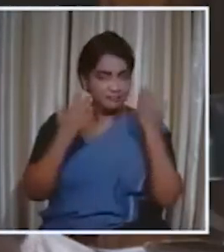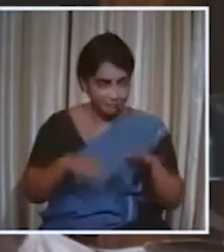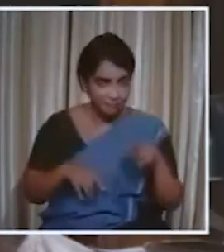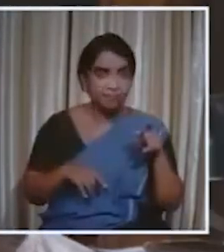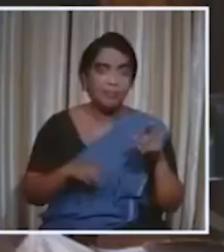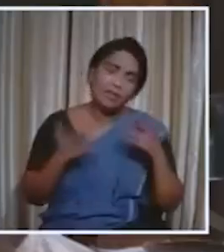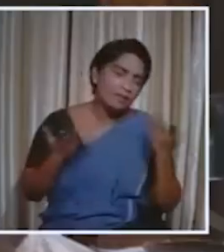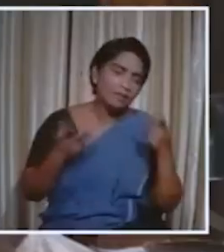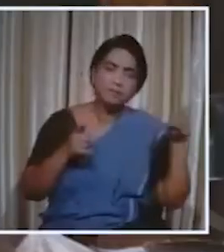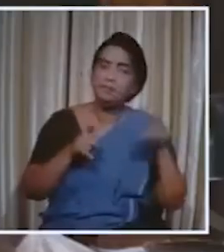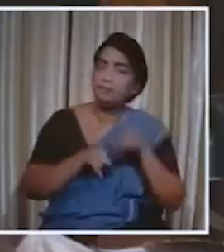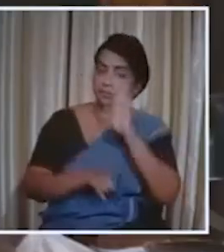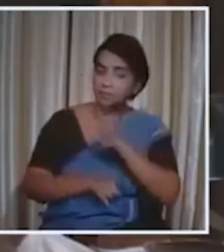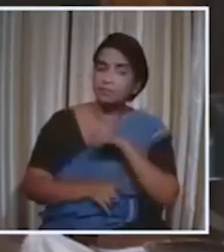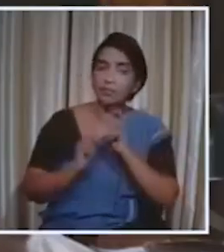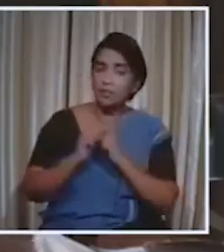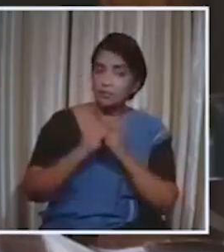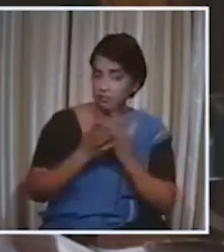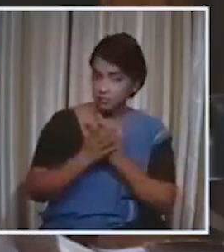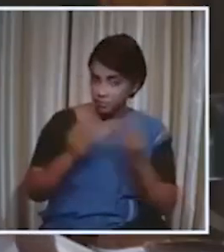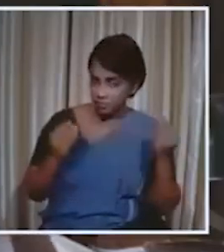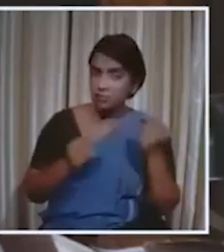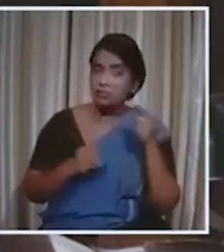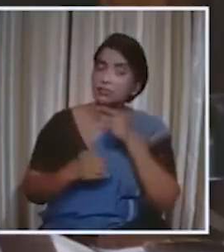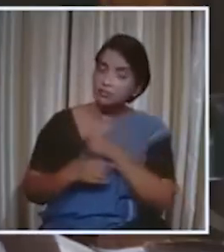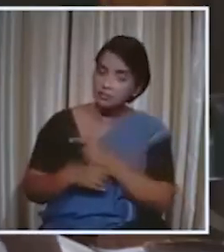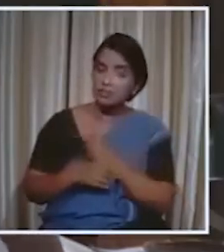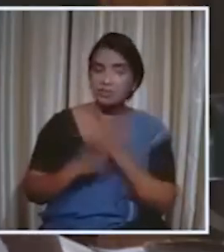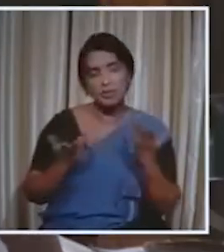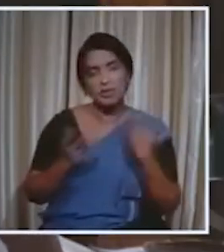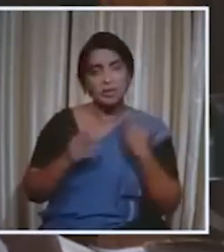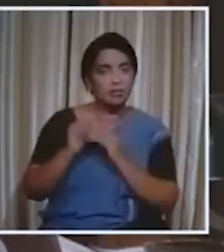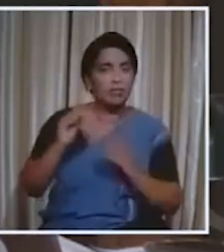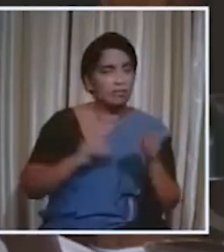சொல்லுங்கள். நாங்கள் இதை முடித்து தர மாட்டோம், நீங்கள் ஏதாவது உங்களுடைய முடிந்த வழியை பாருங்கள் நீங்கள் சொல்ல வேண்டும்.